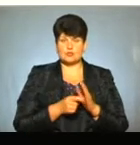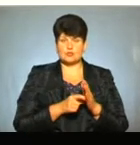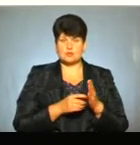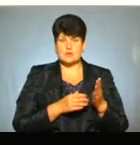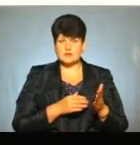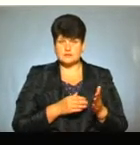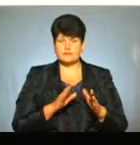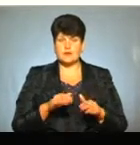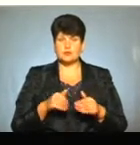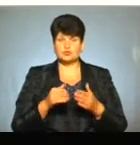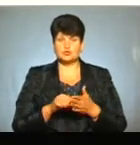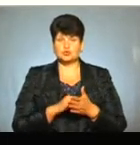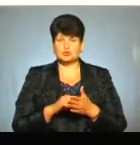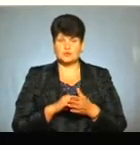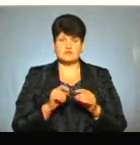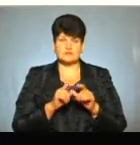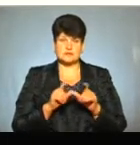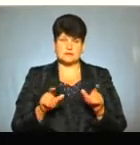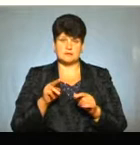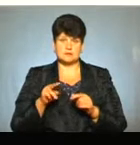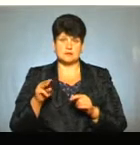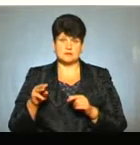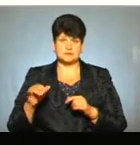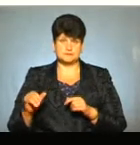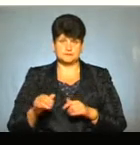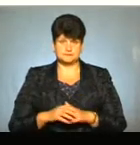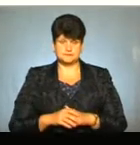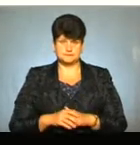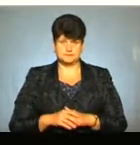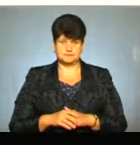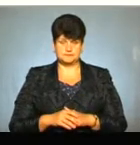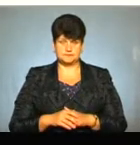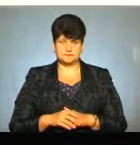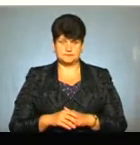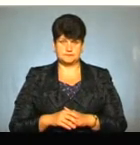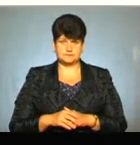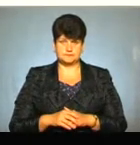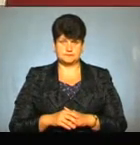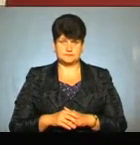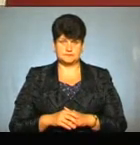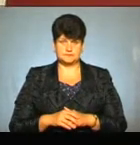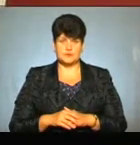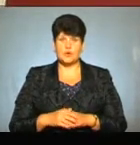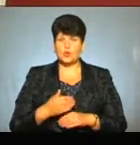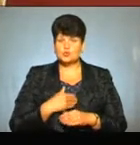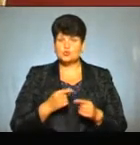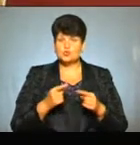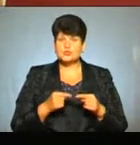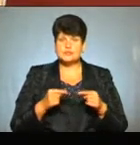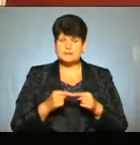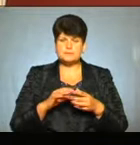класі, подають документи до закладів професійної освіти. Ага, хочу уточнити,